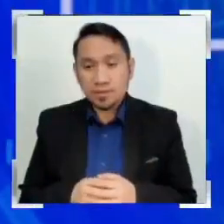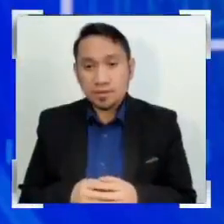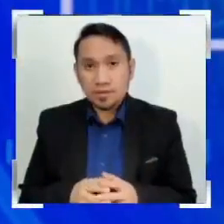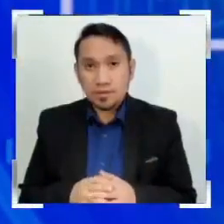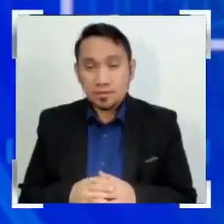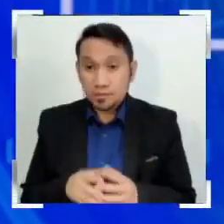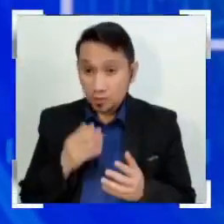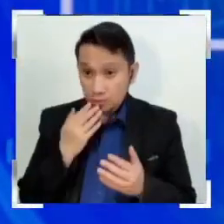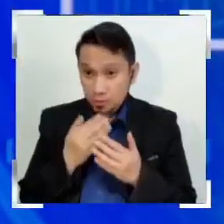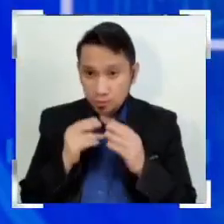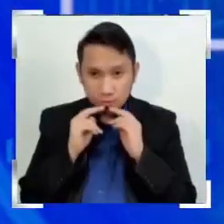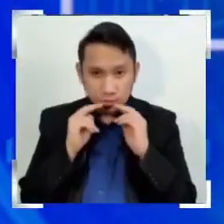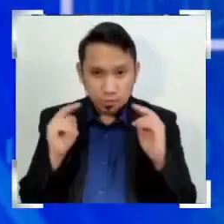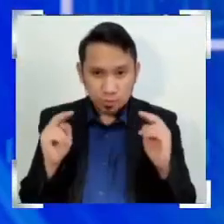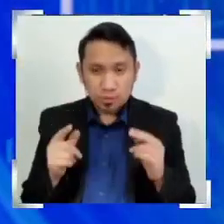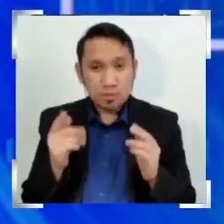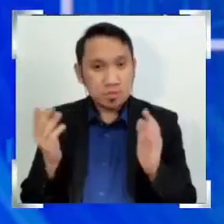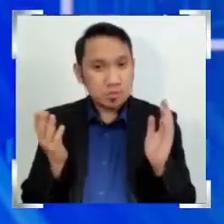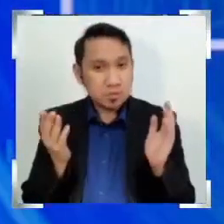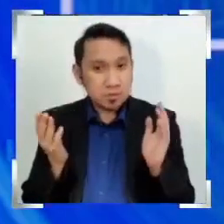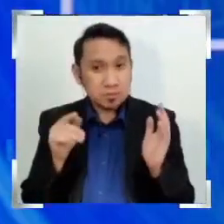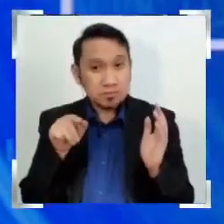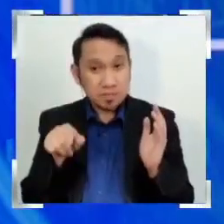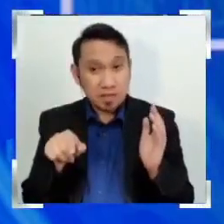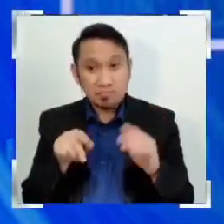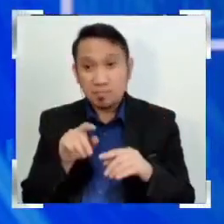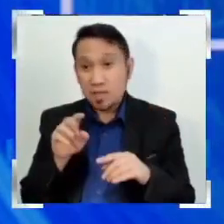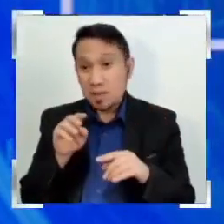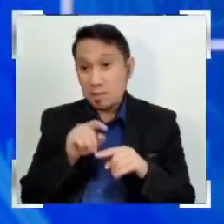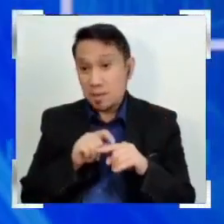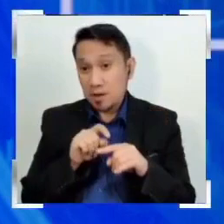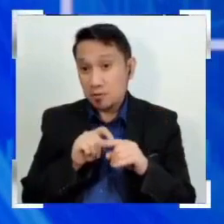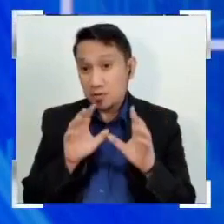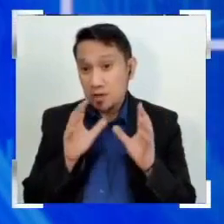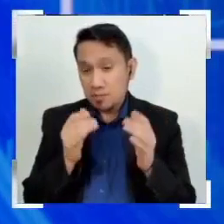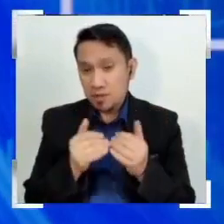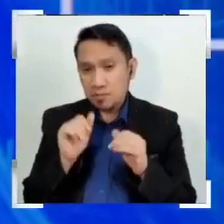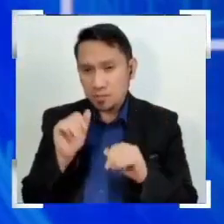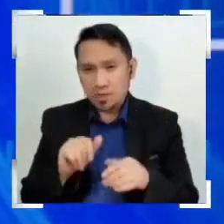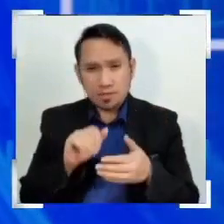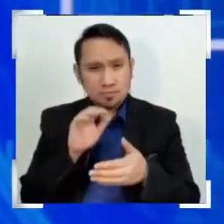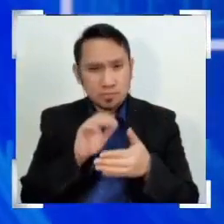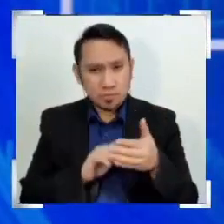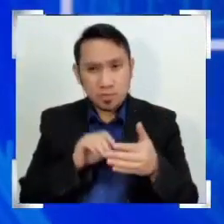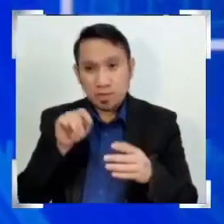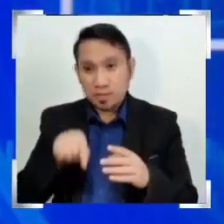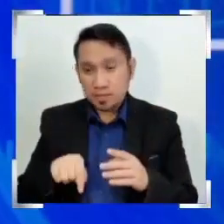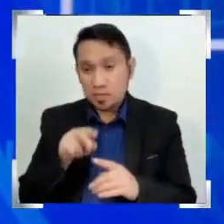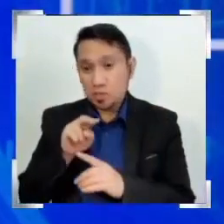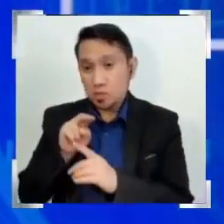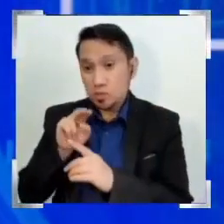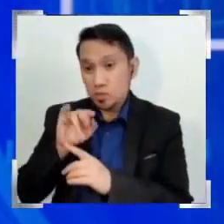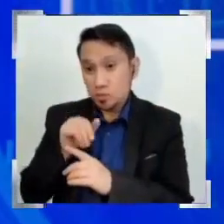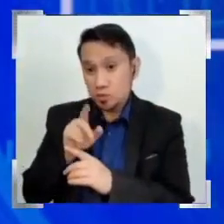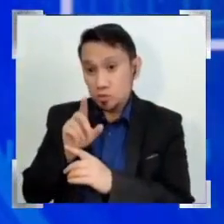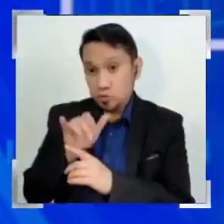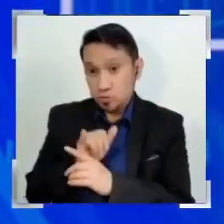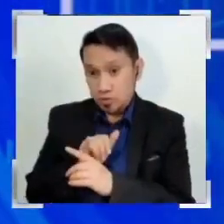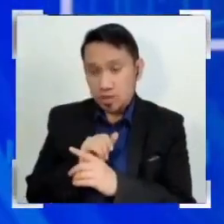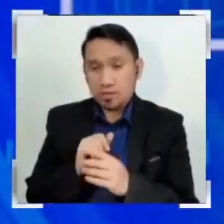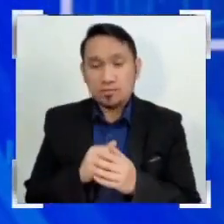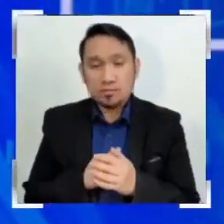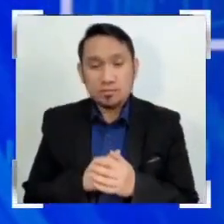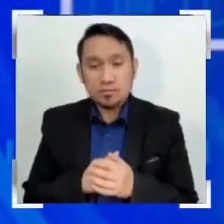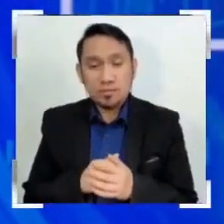Good news sa mga sineserbisyohan ng Meralco, posibleng bumaba ang babayarang bill sa kuryente ngayong Hulyo. Pinakamabagal naman sa loob ng